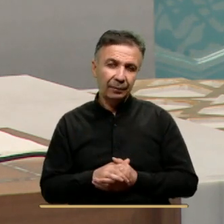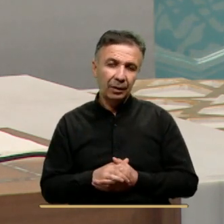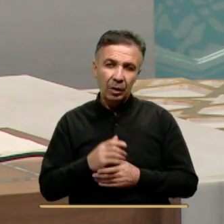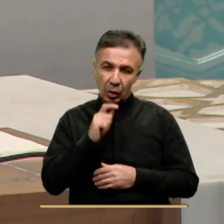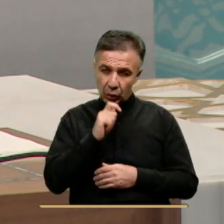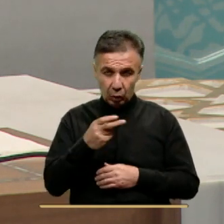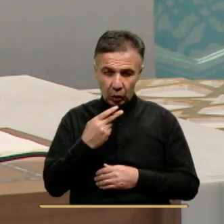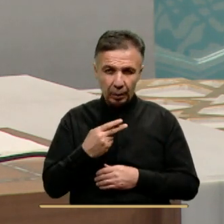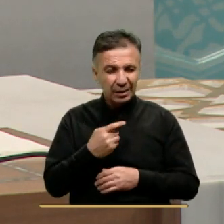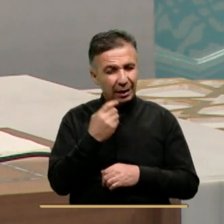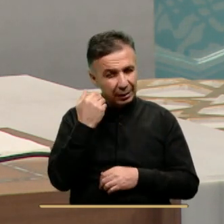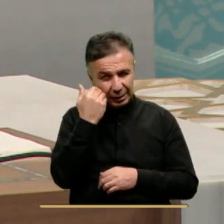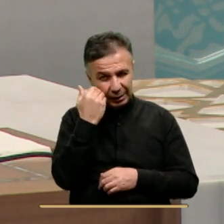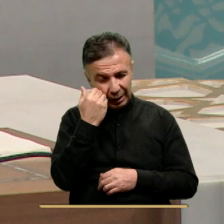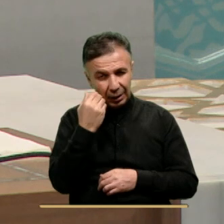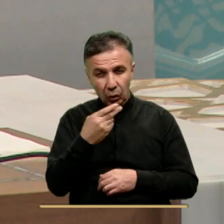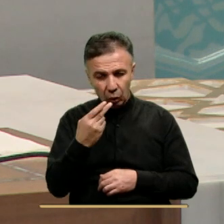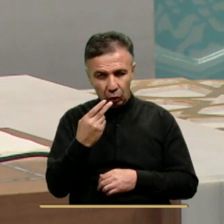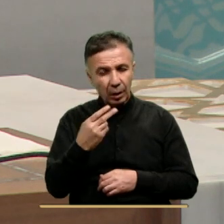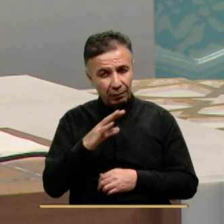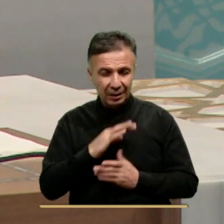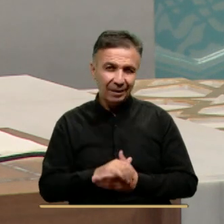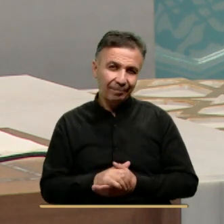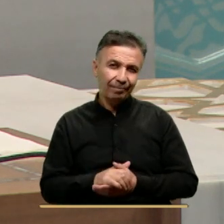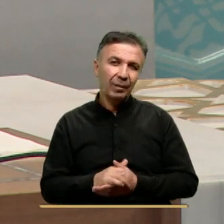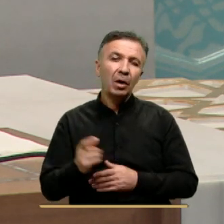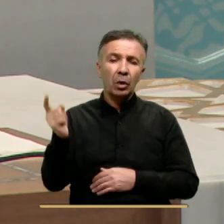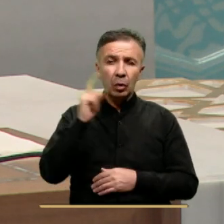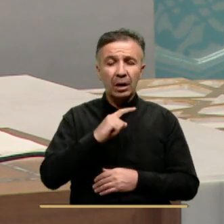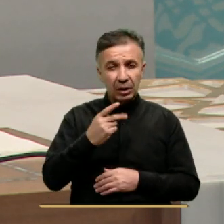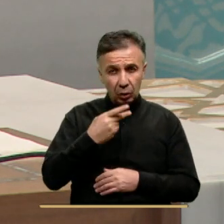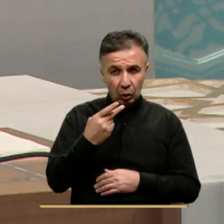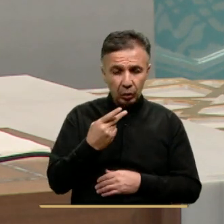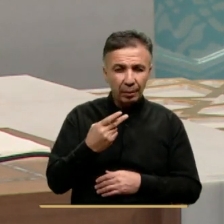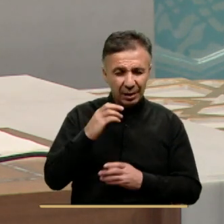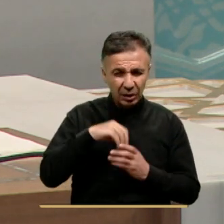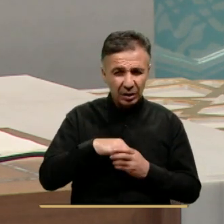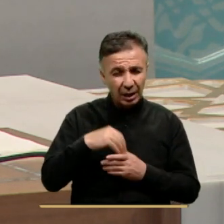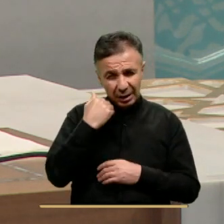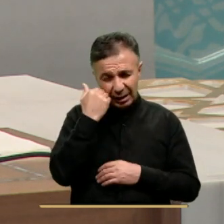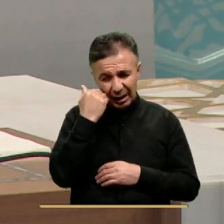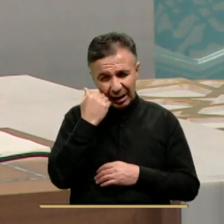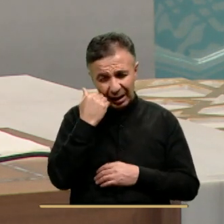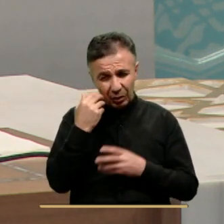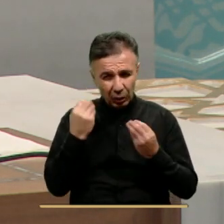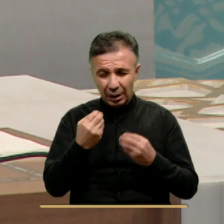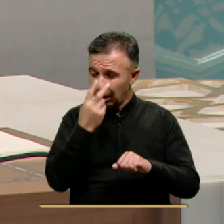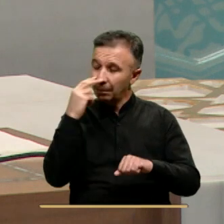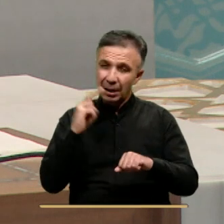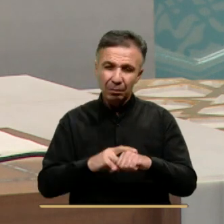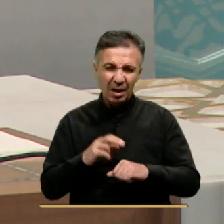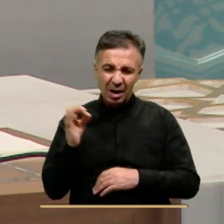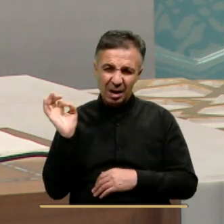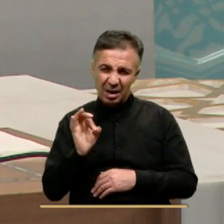yalan olursa Dolayısıyla sözün içinde yalan yere yemin olursa hile ve aldatma